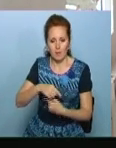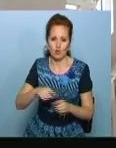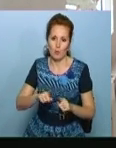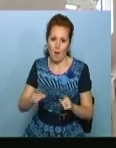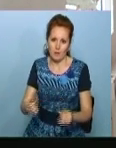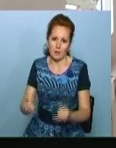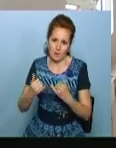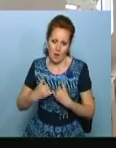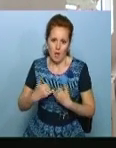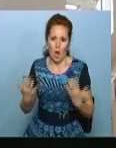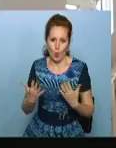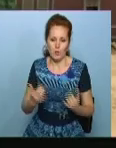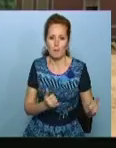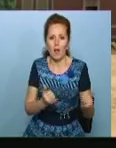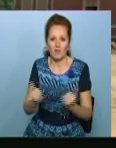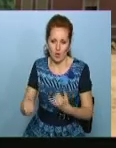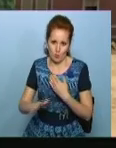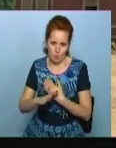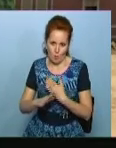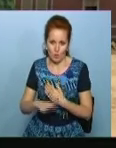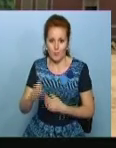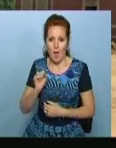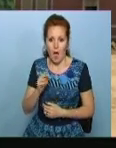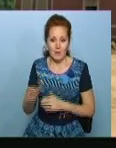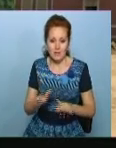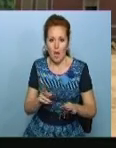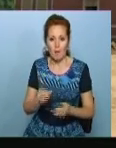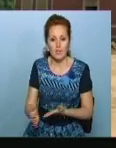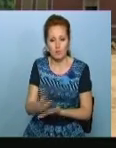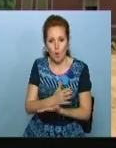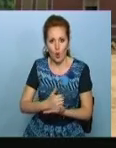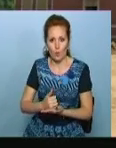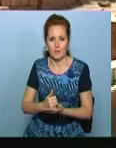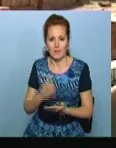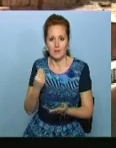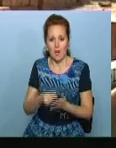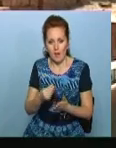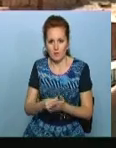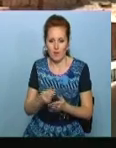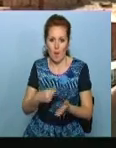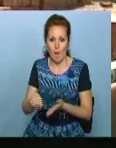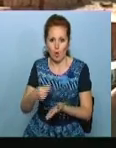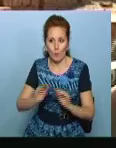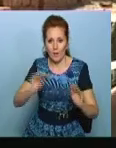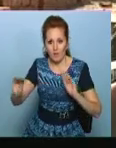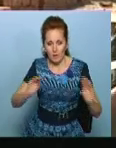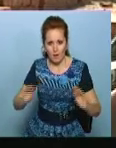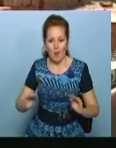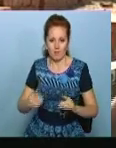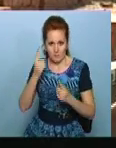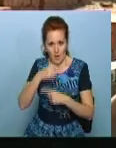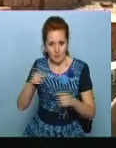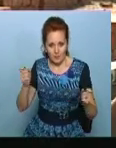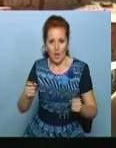оказали какую-то благотворительную помощь. Акция по сбору средств на покупку инвентаря стартовала на днях. Родители забеспокоились, не придется ли